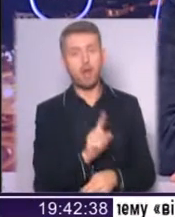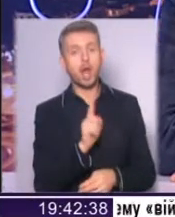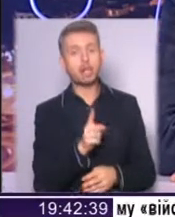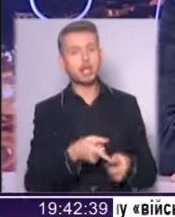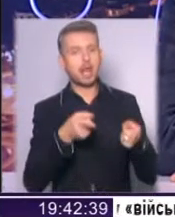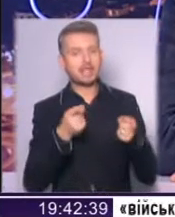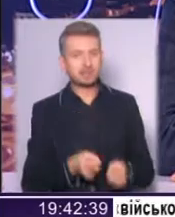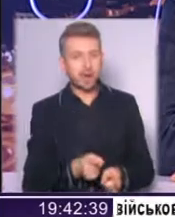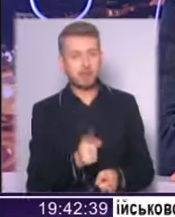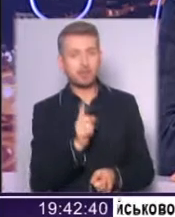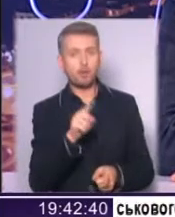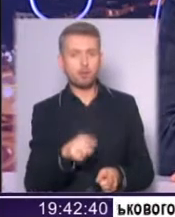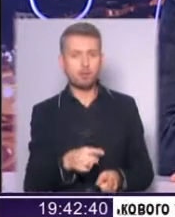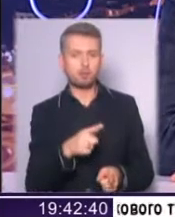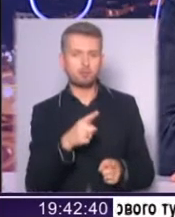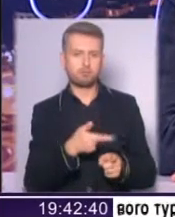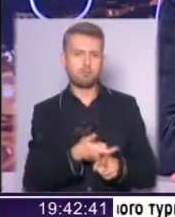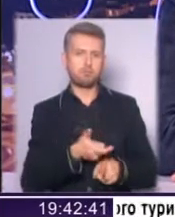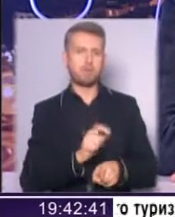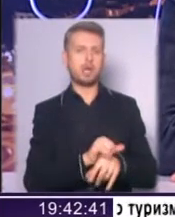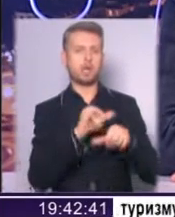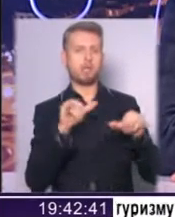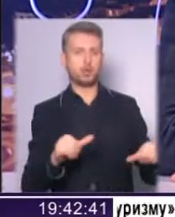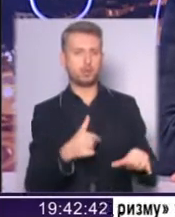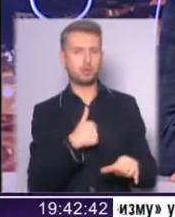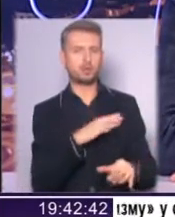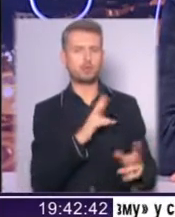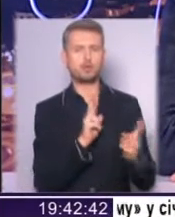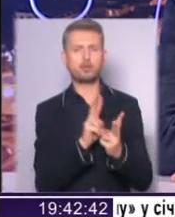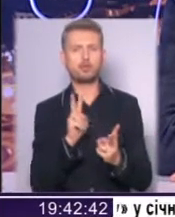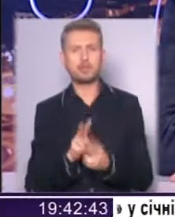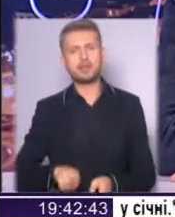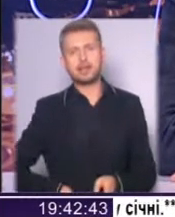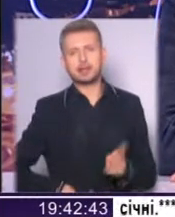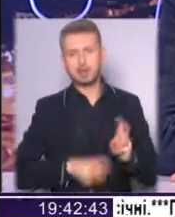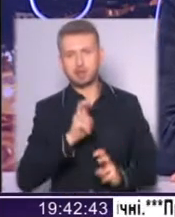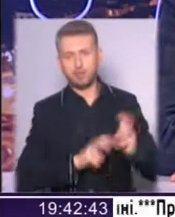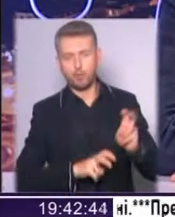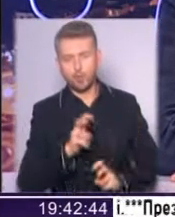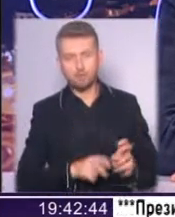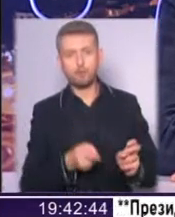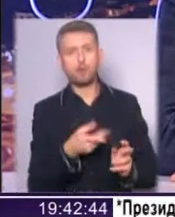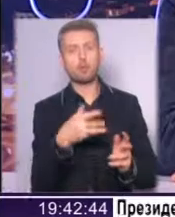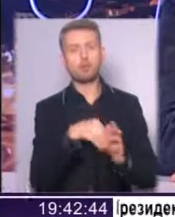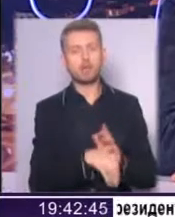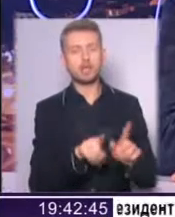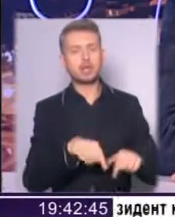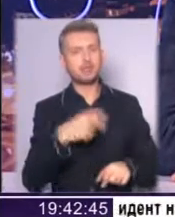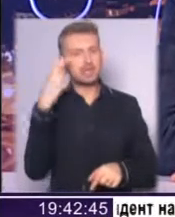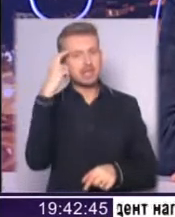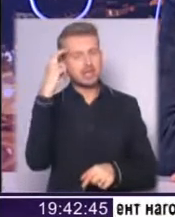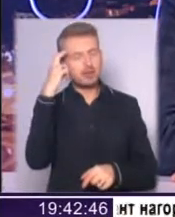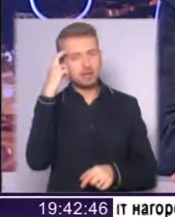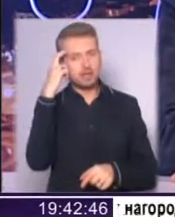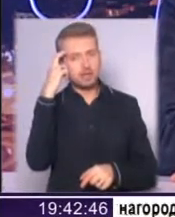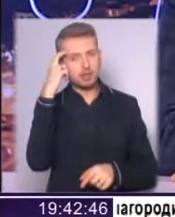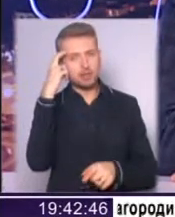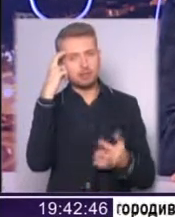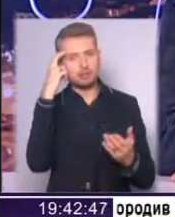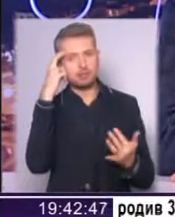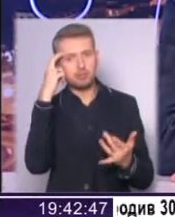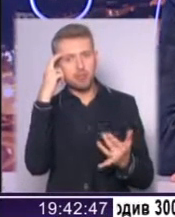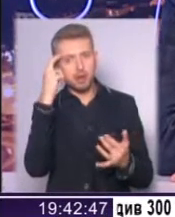не все людям розповідають, не все можна знати, все у нас завантажено, все у нас працює. Ну, давайте не так. Насправді, ну, я не знаю, хто вам